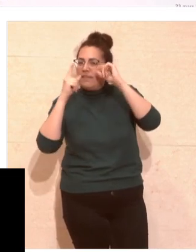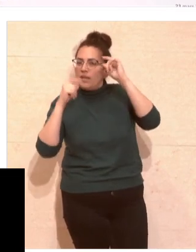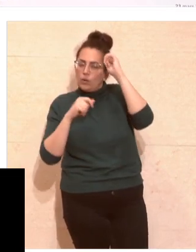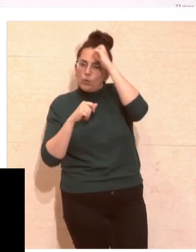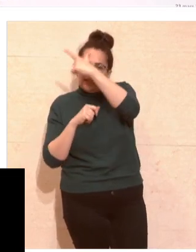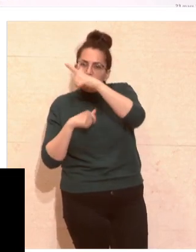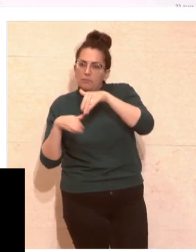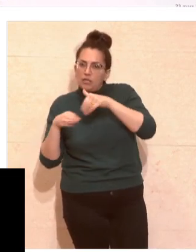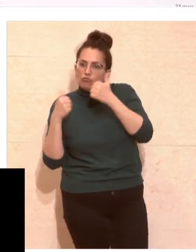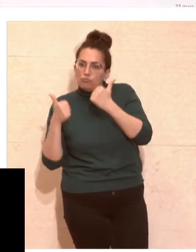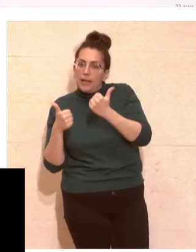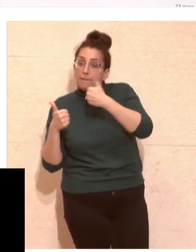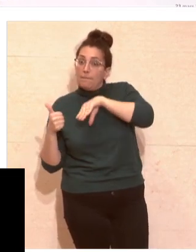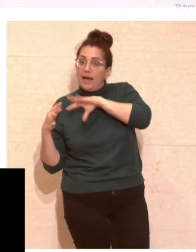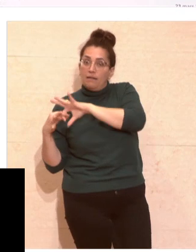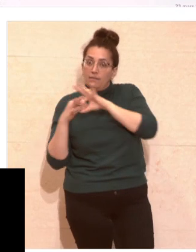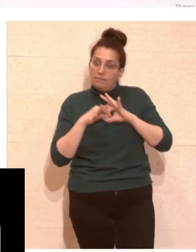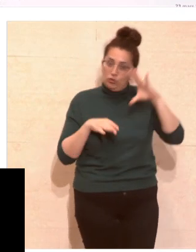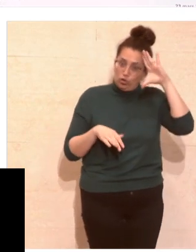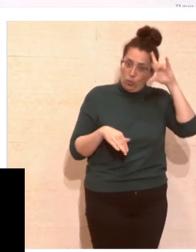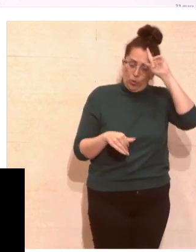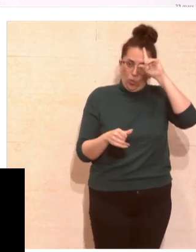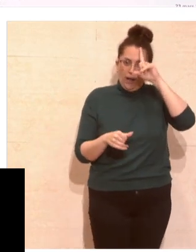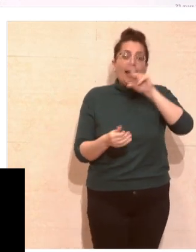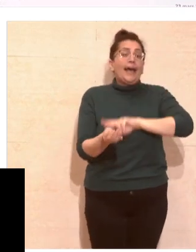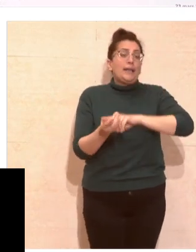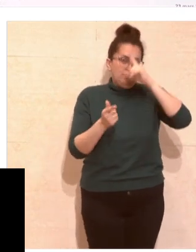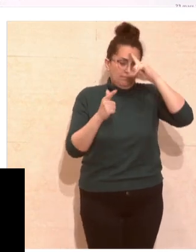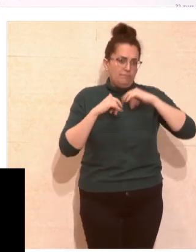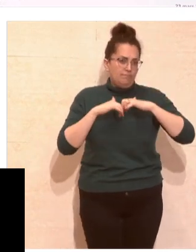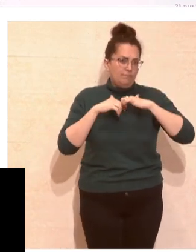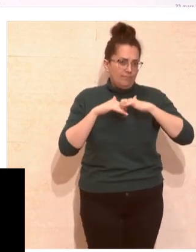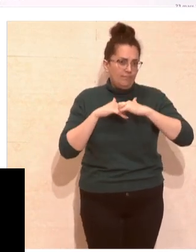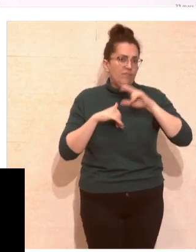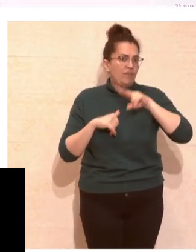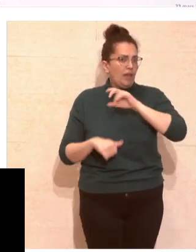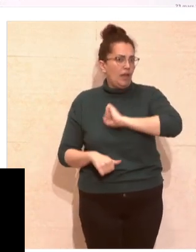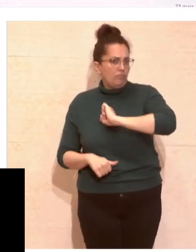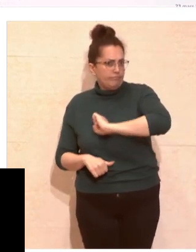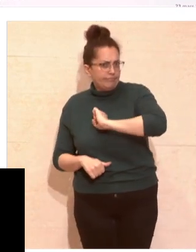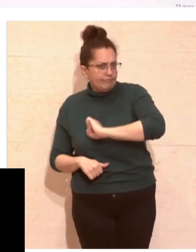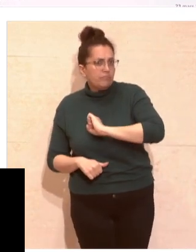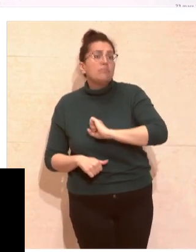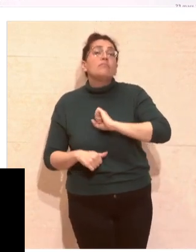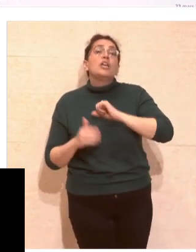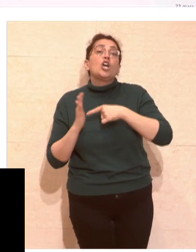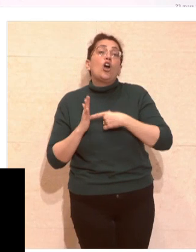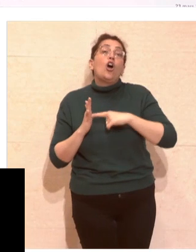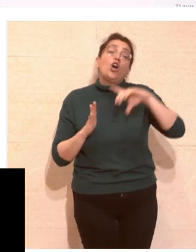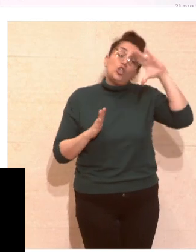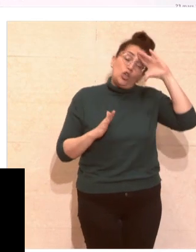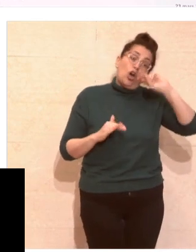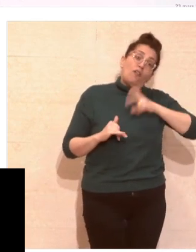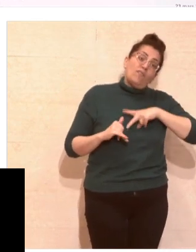à l'échelle du neurone. Eh bien, donc il y a des rythmes cérébraux qu'on a à l'éveil qui sont plutôt rapides. Dans le sommeil, ça va se ralentir profondément. Dans le